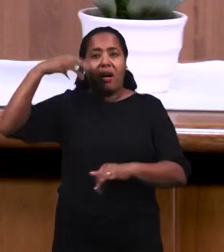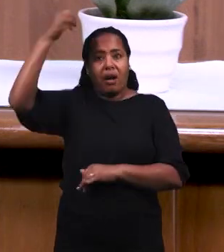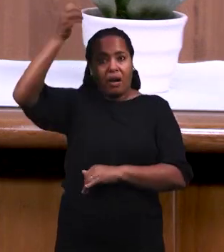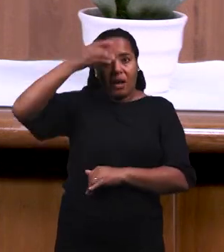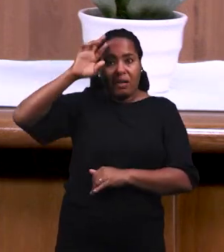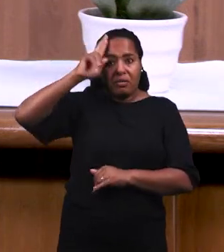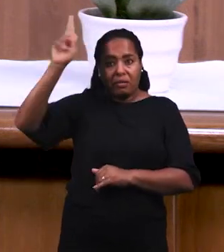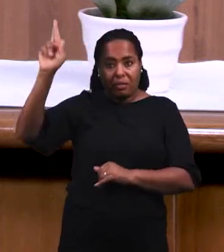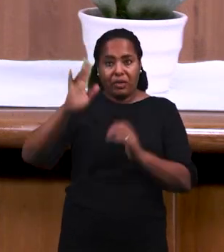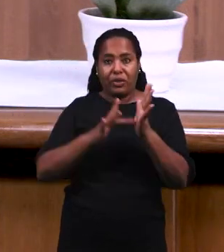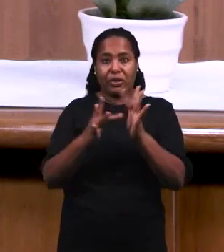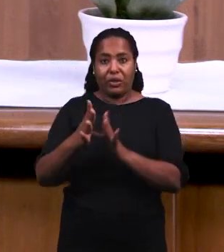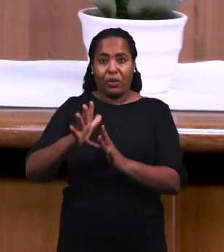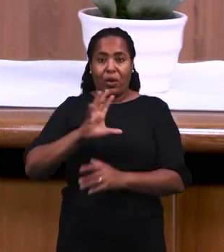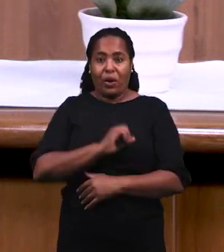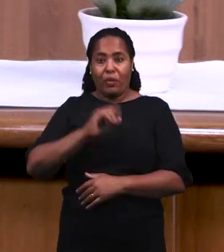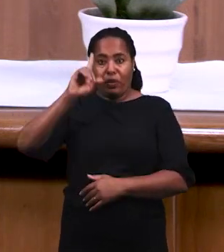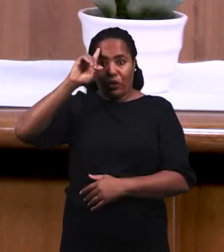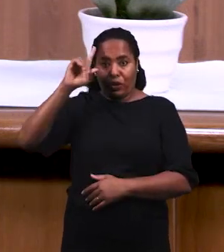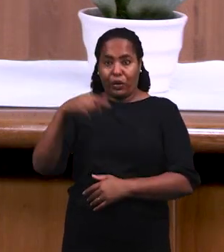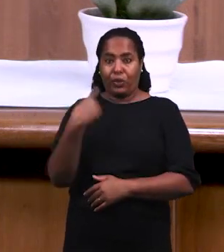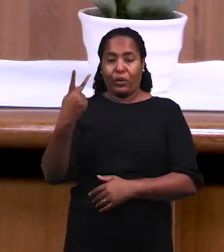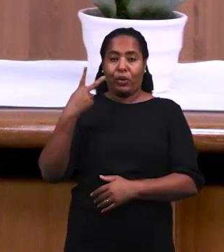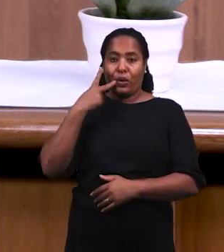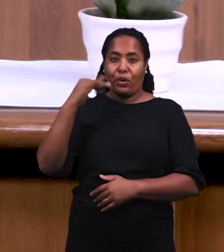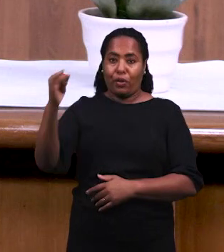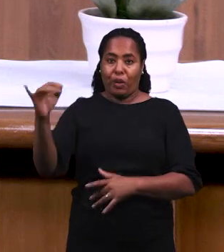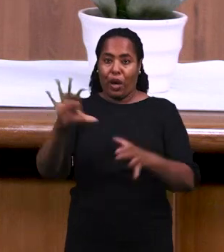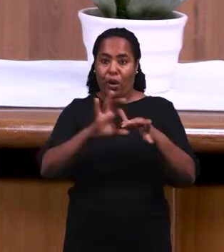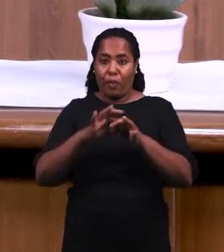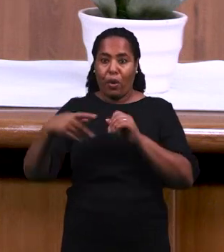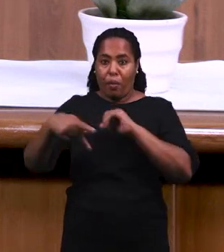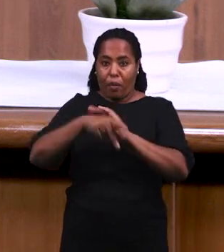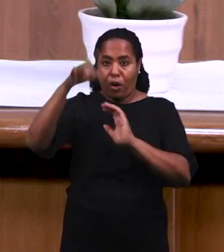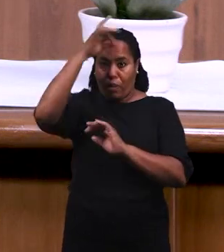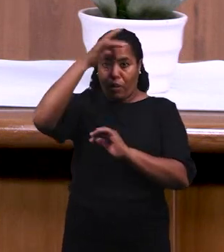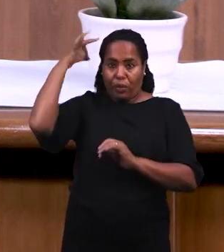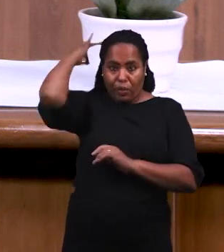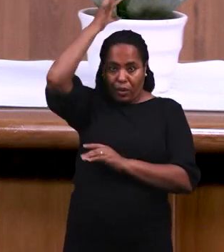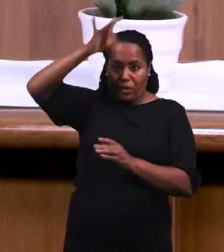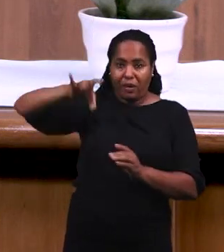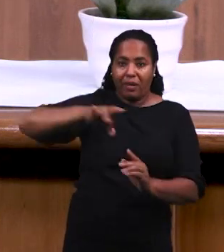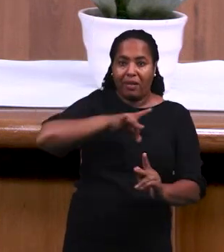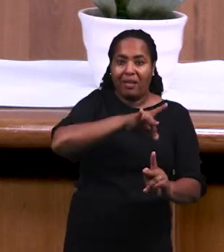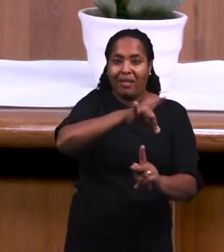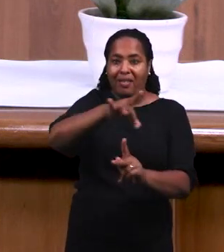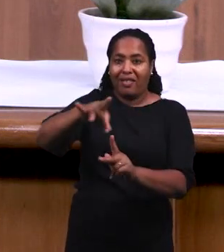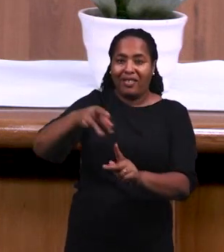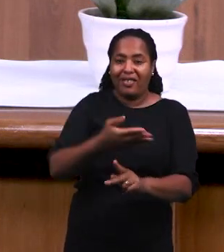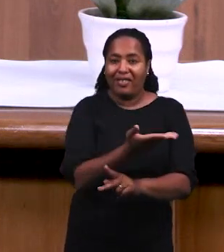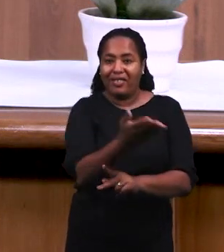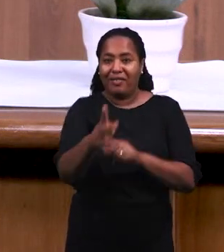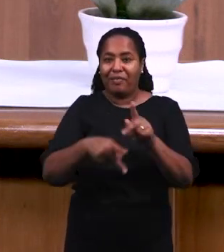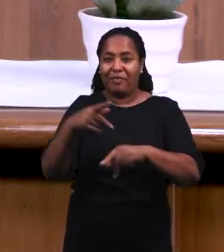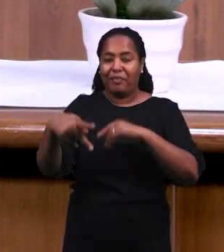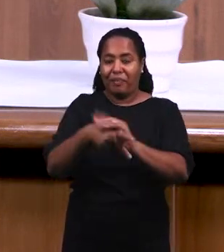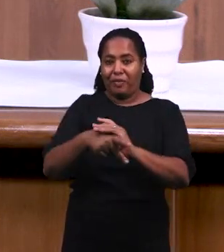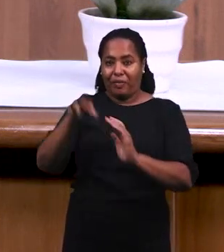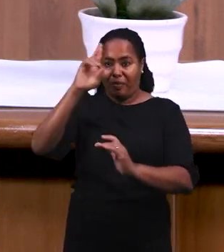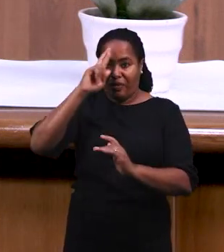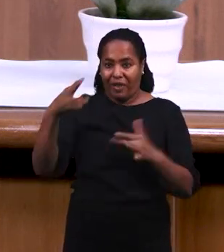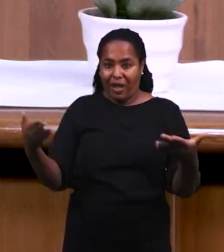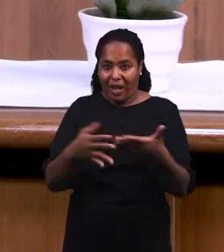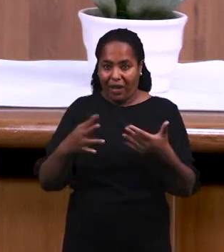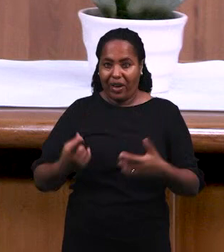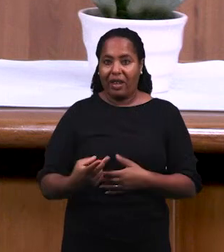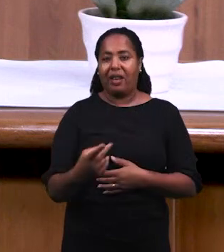Господа Иисуса Христа, любовь Бога Отца и общение Святого Духа да будет на всем народе